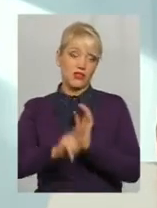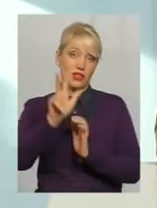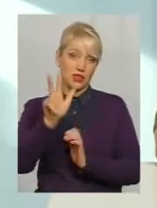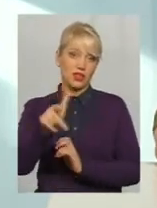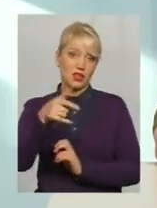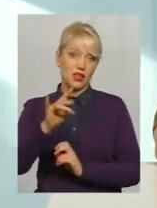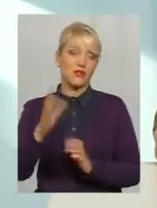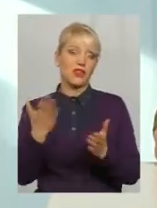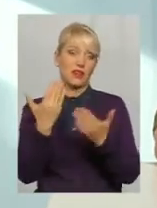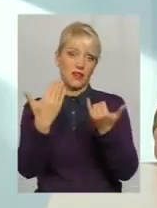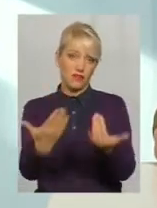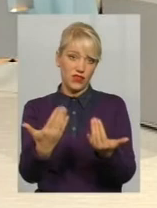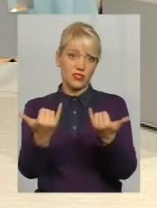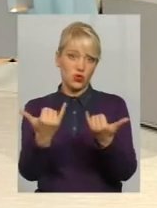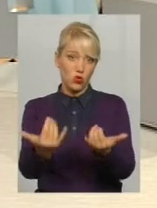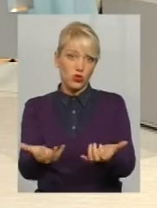сьогодні і отримали.